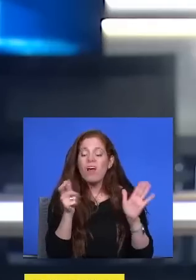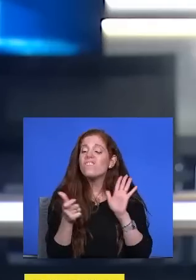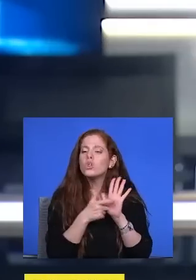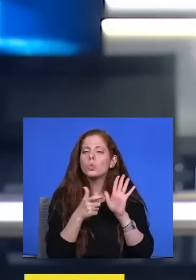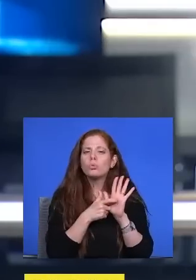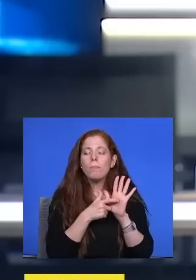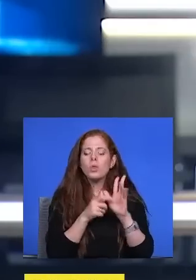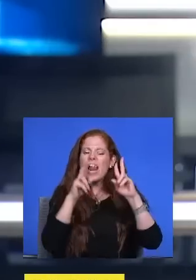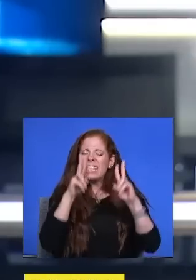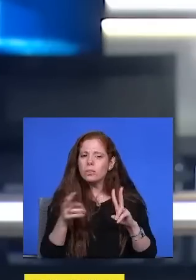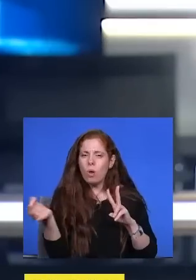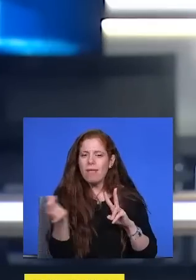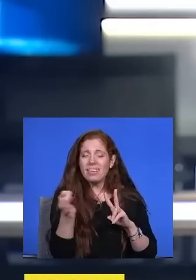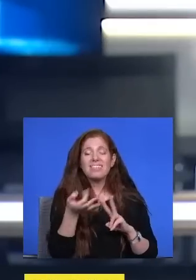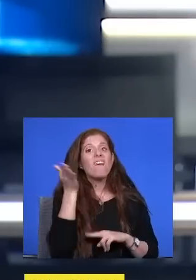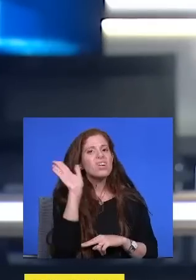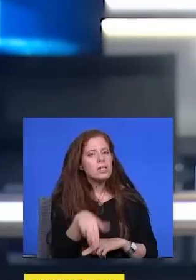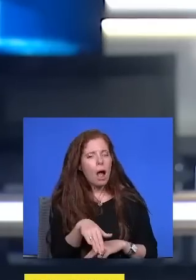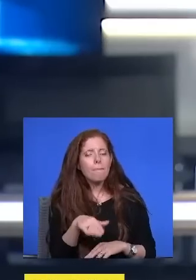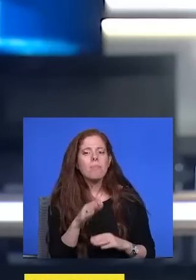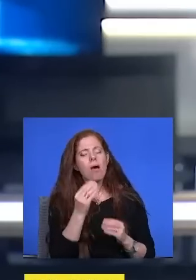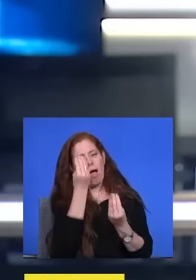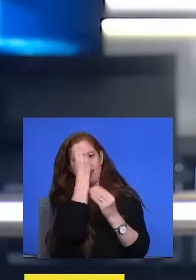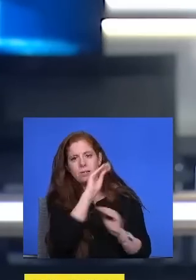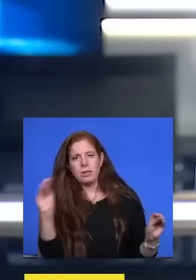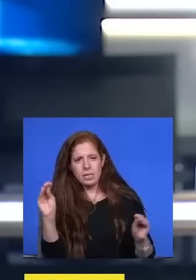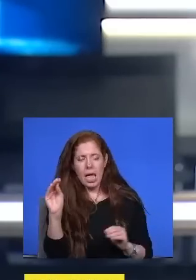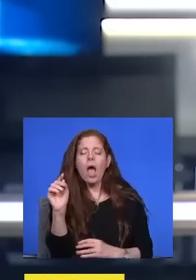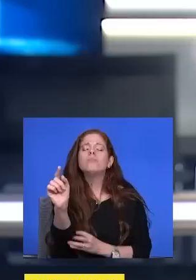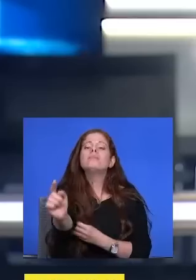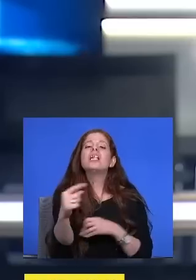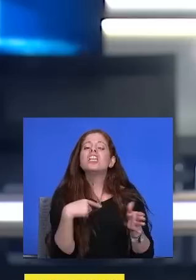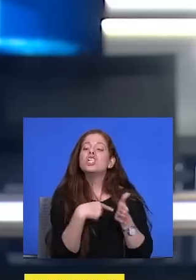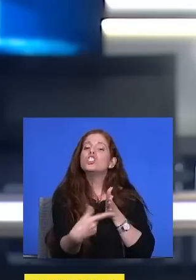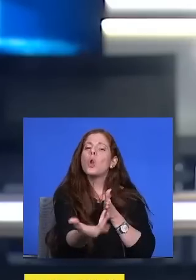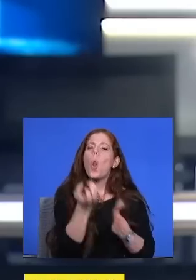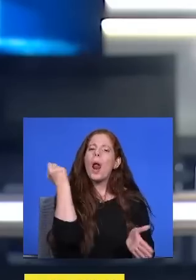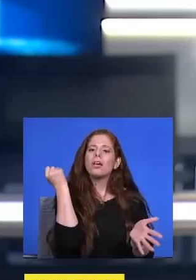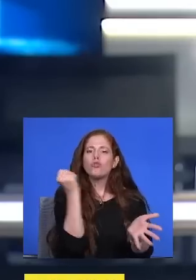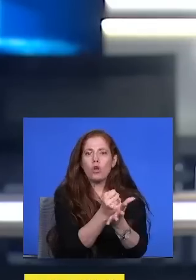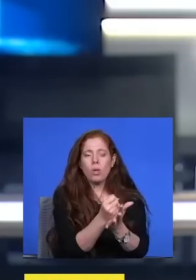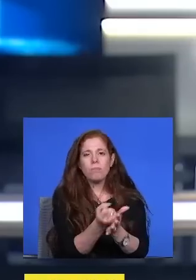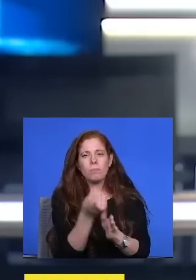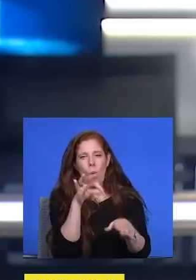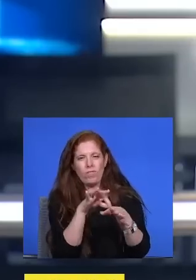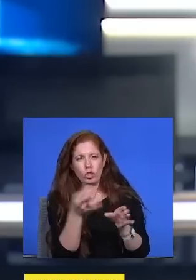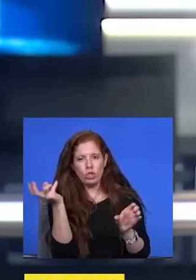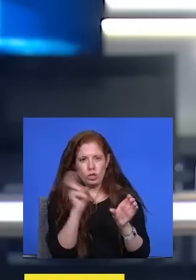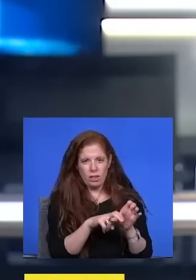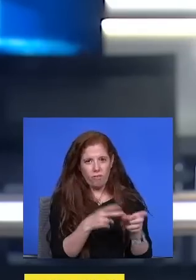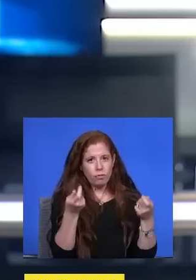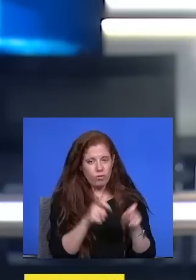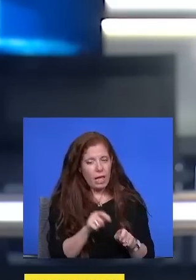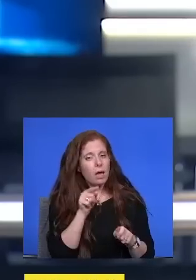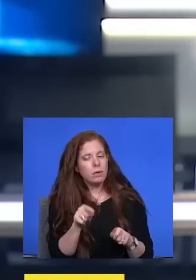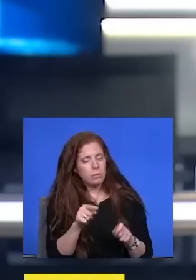ההסתה נגדם, וגם הקריאה של השרה דיסטל אטבריאן לשלול רישיון מכל רופא שהשתתף בשביתה במשק, גם היא מסירה את